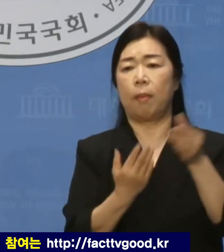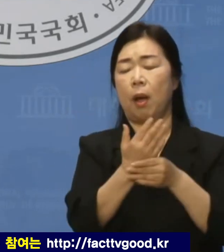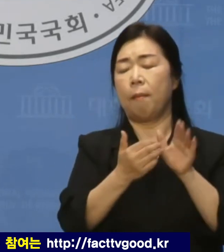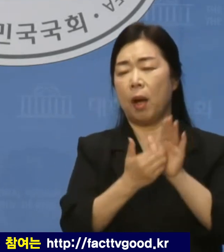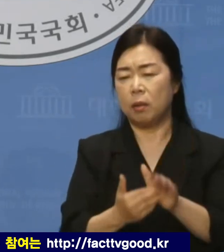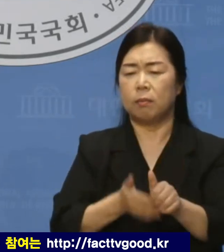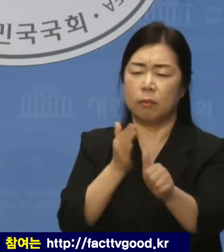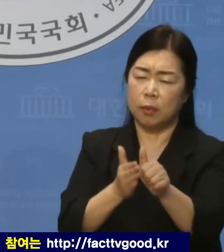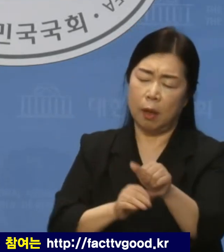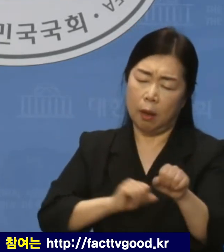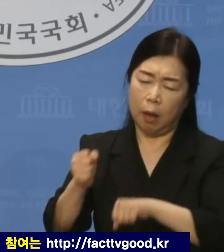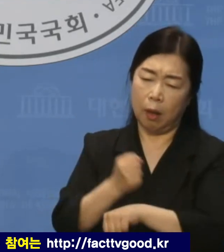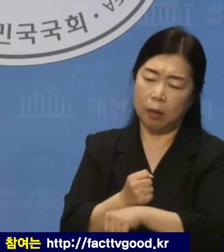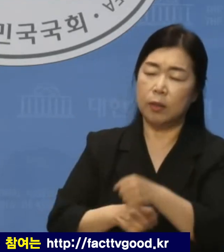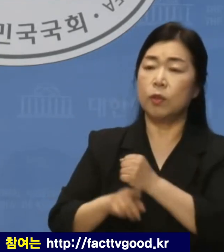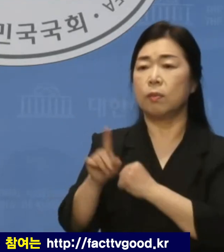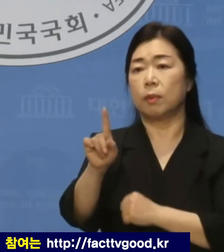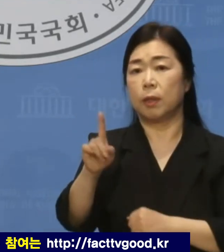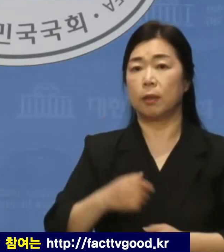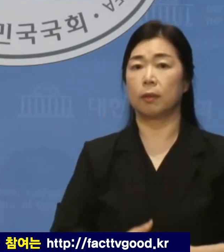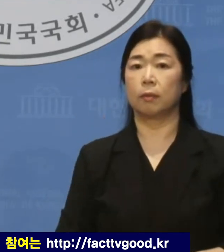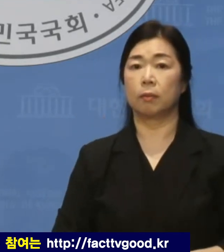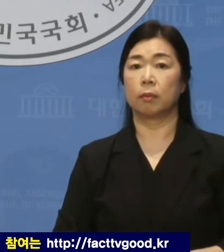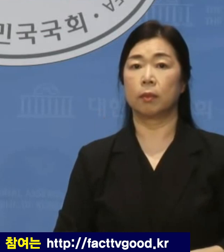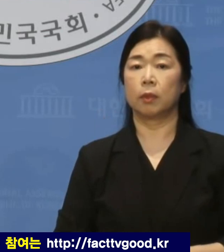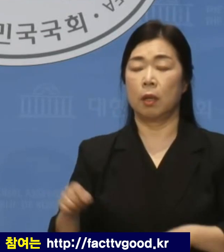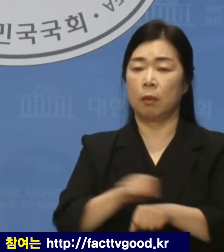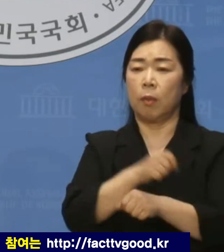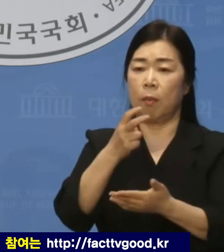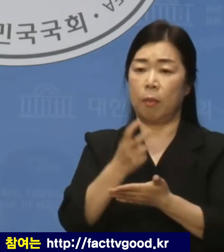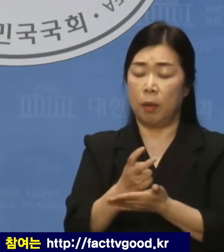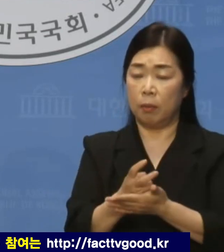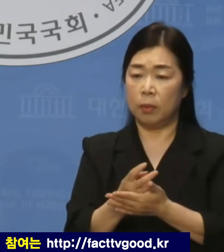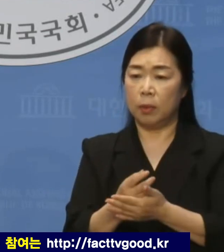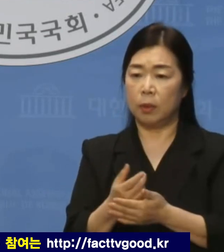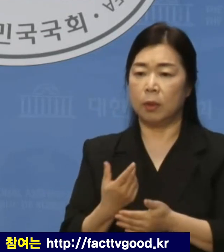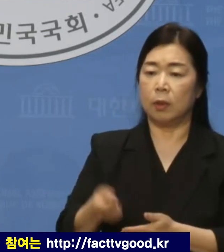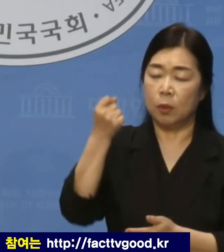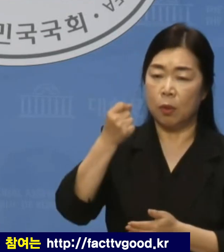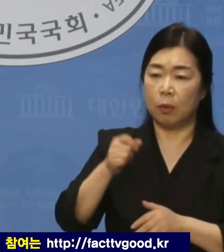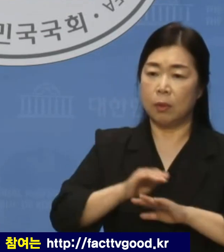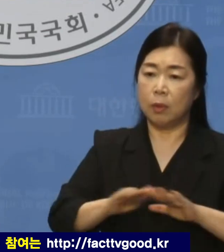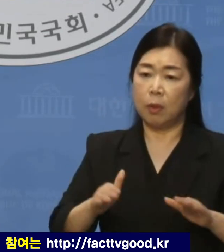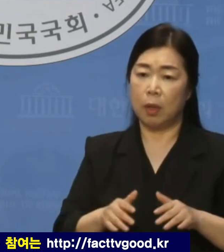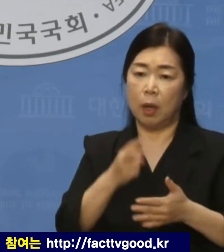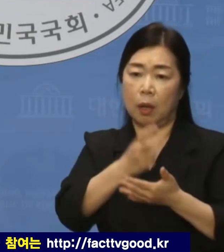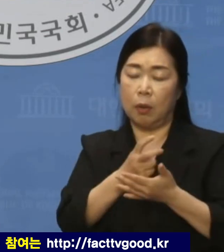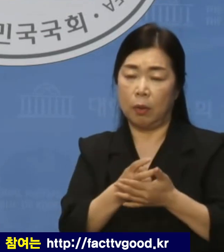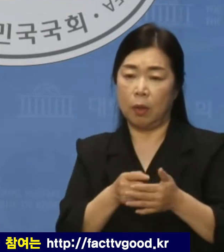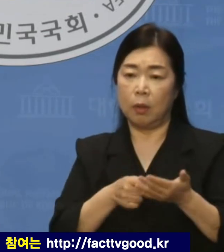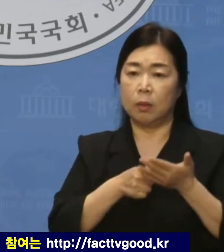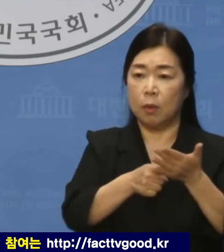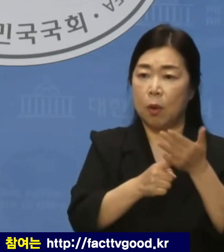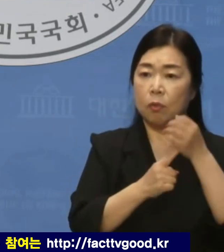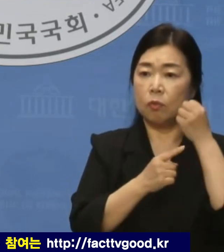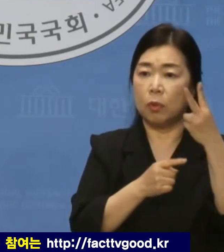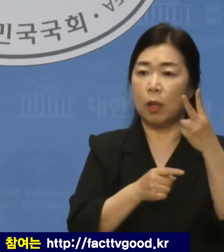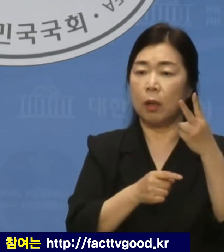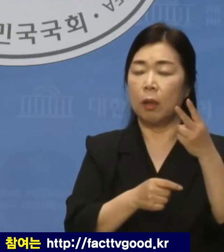요구해야 하는지 모르겠습니다. 이태원 특별법의 신속처리 안건 지정이 지금 두 달이 다